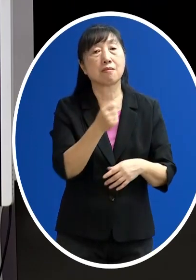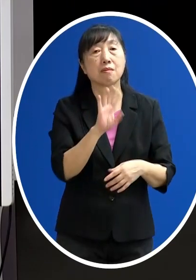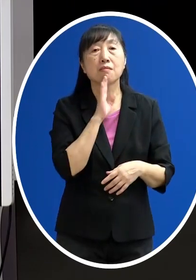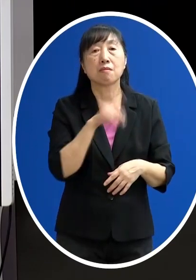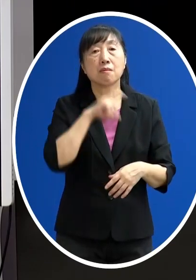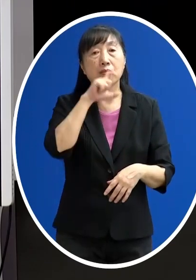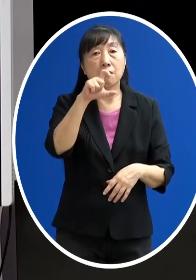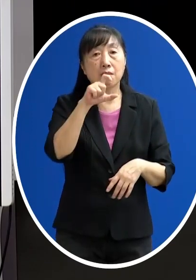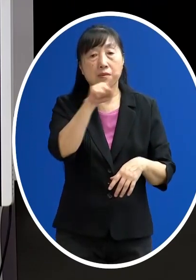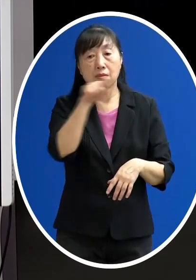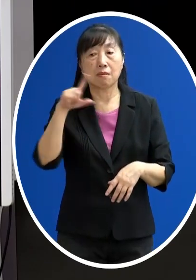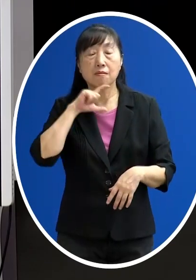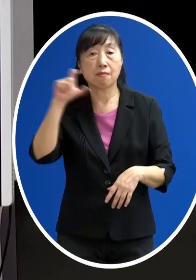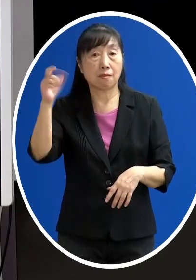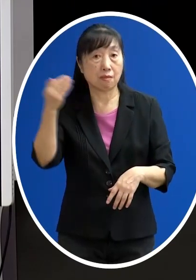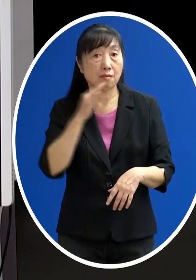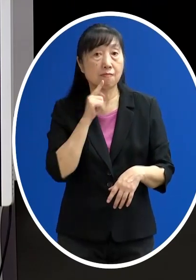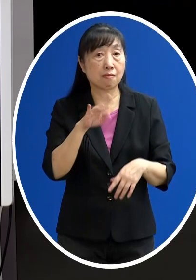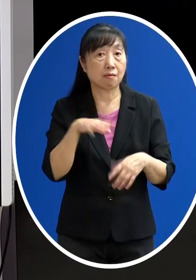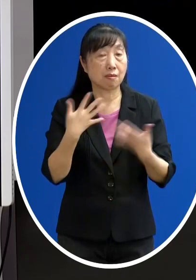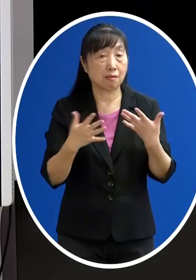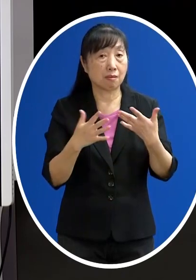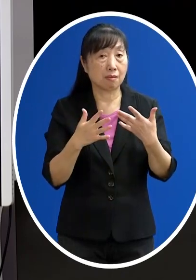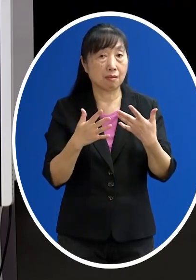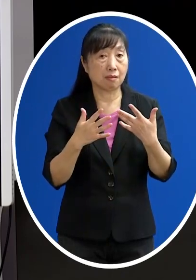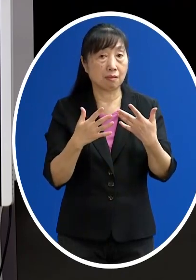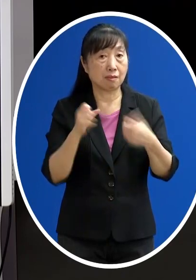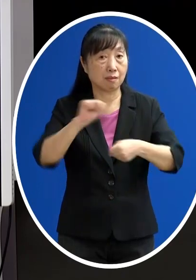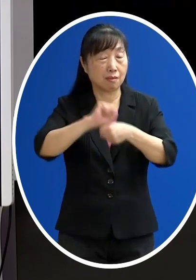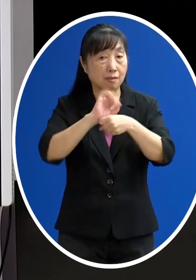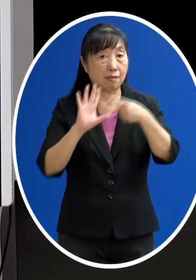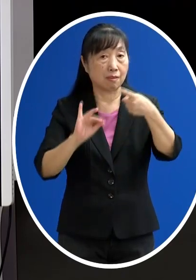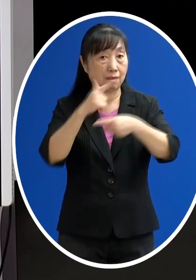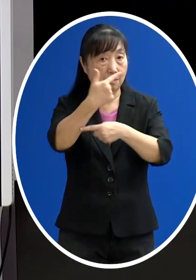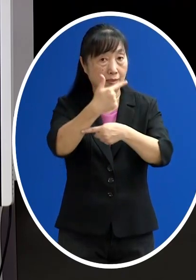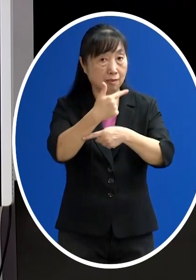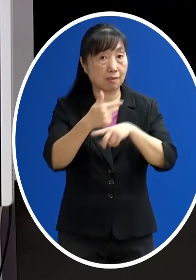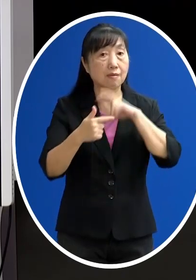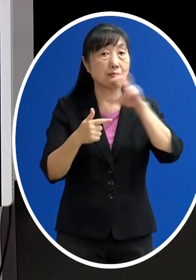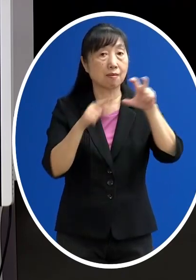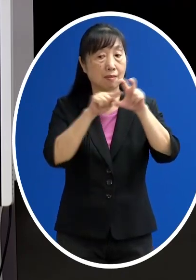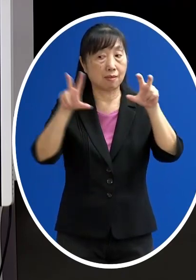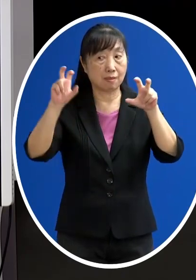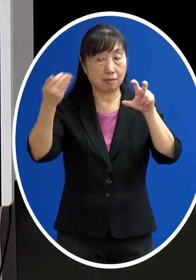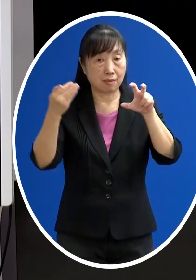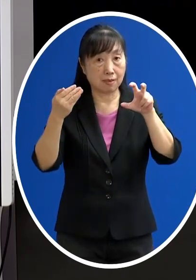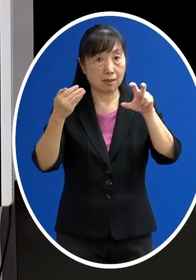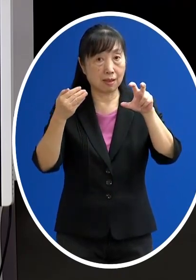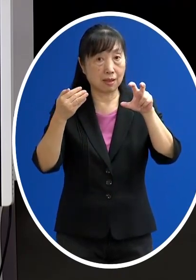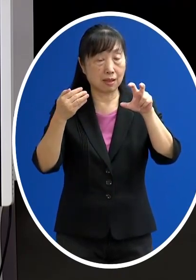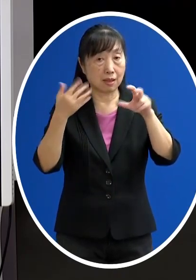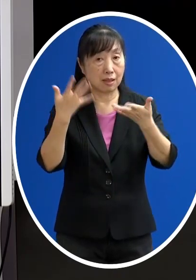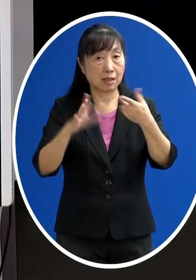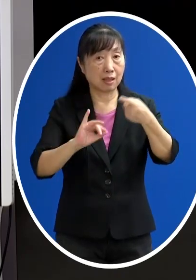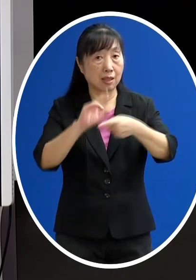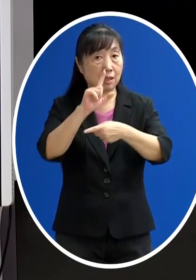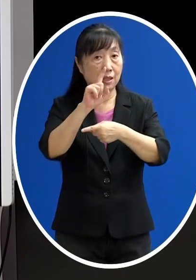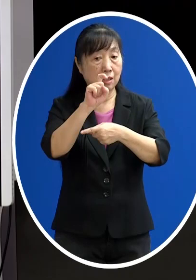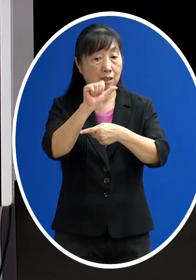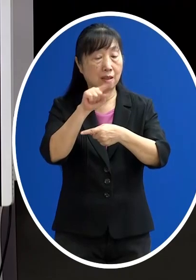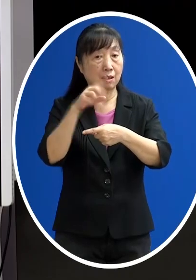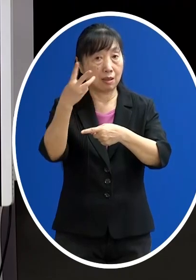到60到69岁的时候，他的个案死亡率就升到 6.6%， 那到70到79岁的时候就升高